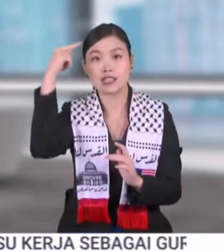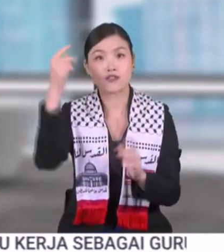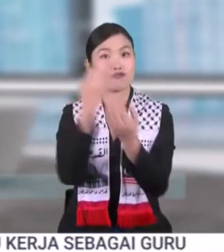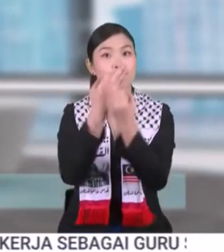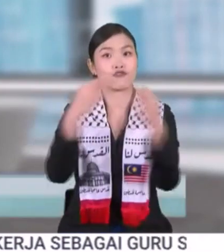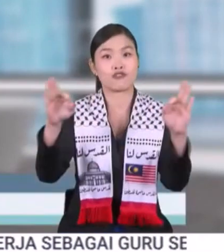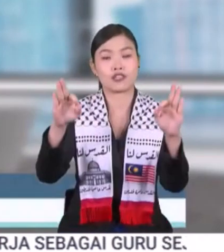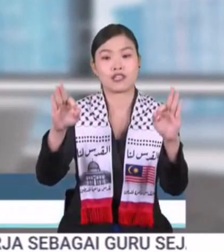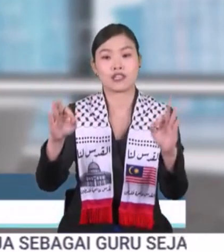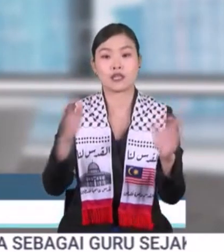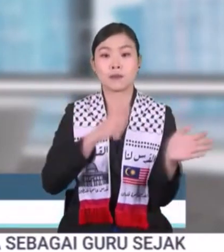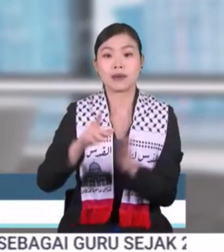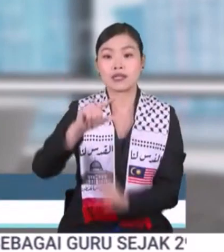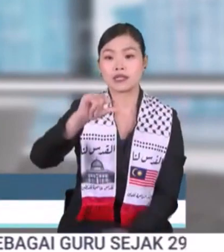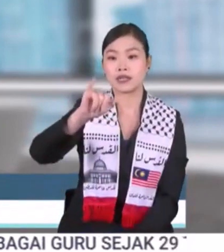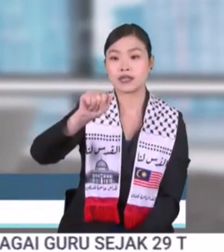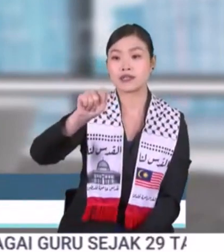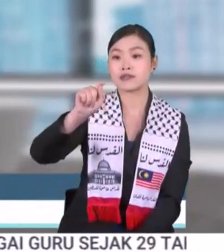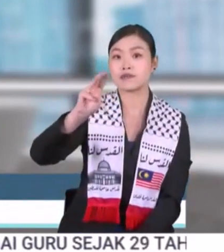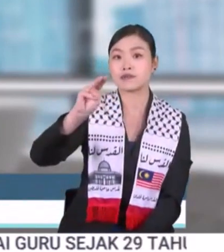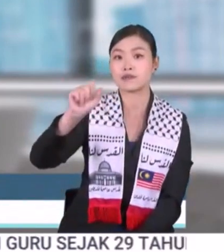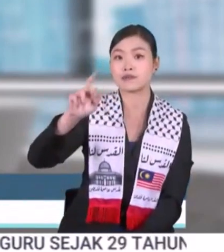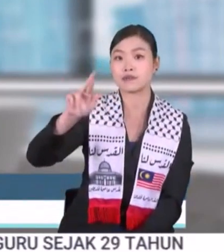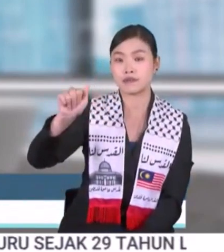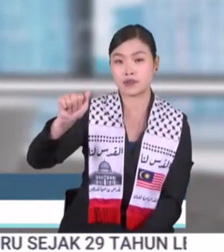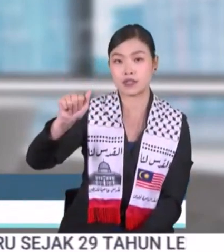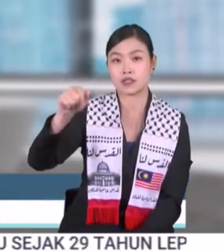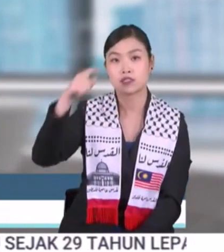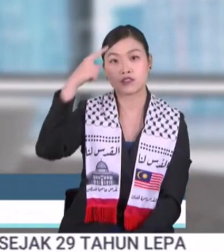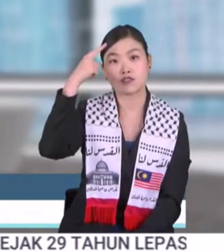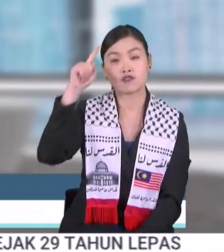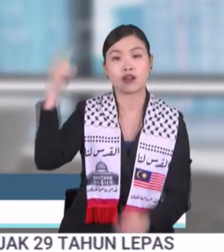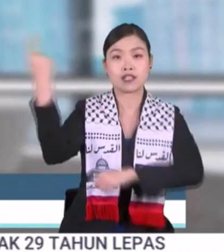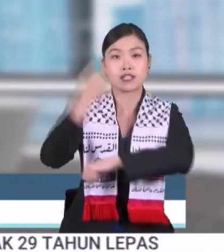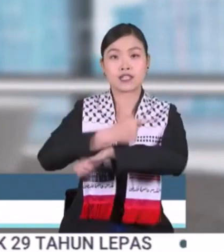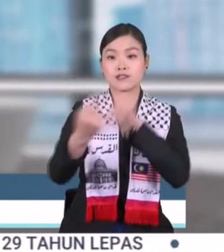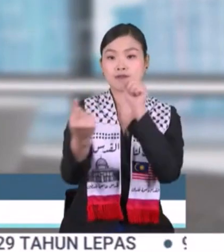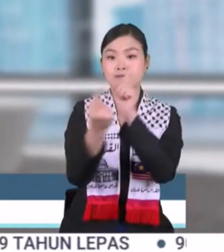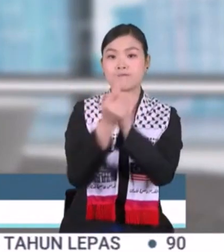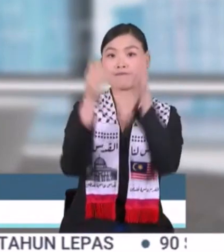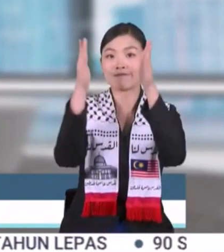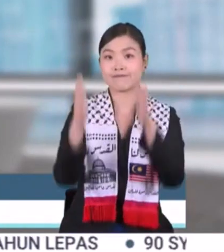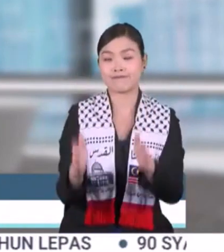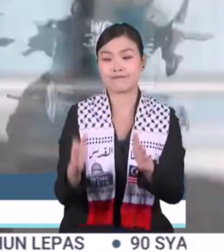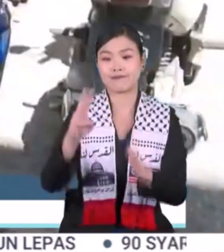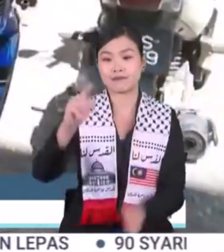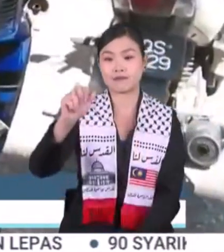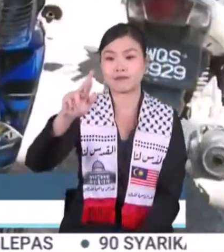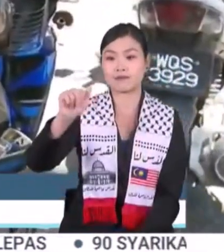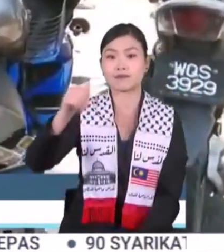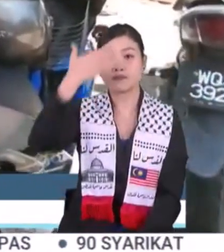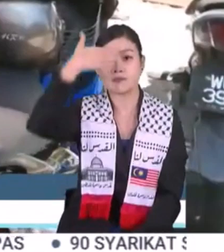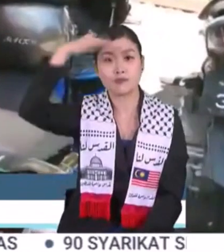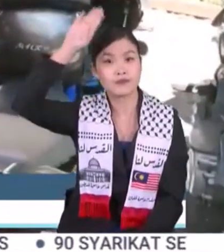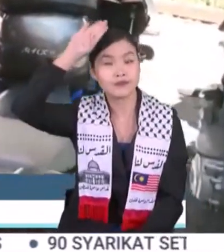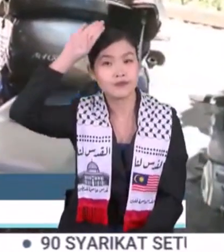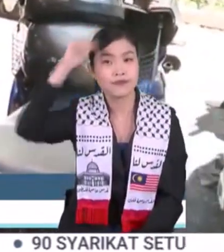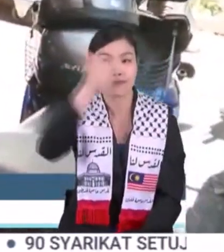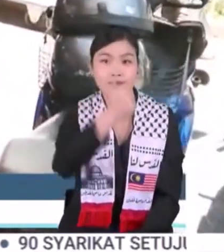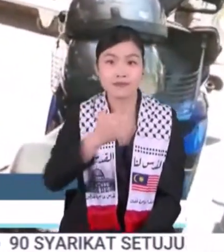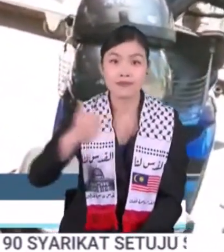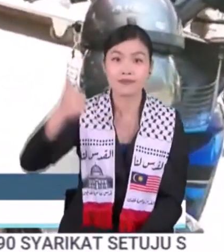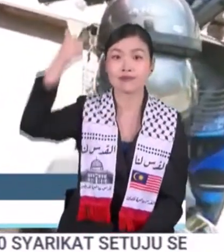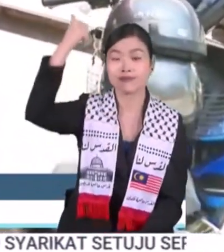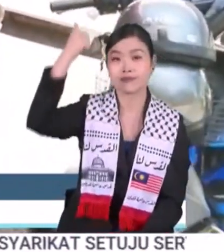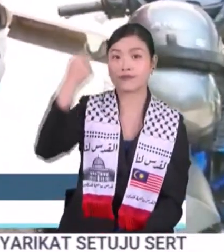program langangsung selama dua hari itu dianjurkan bersempena hari bertemu pelanggan Mara Perlis menurut pengarah